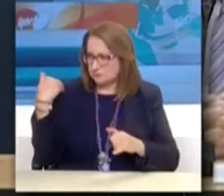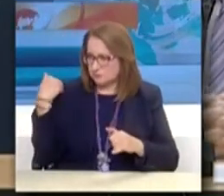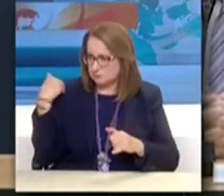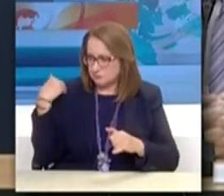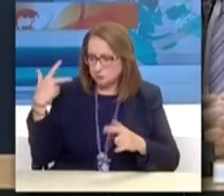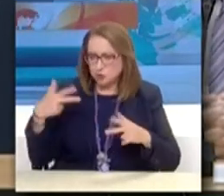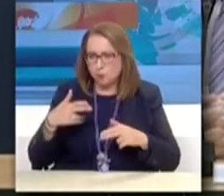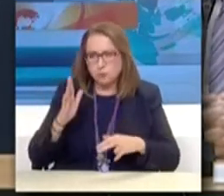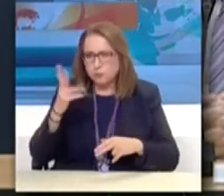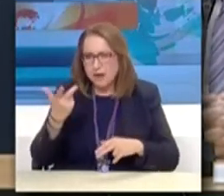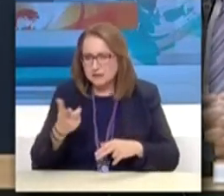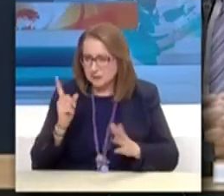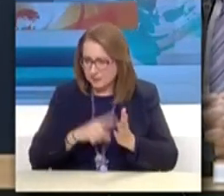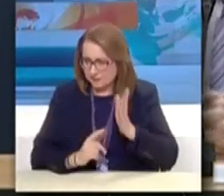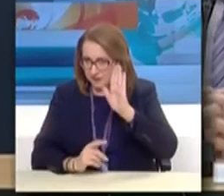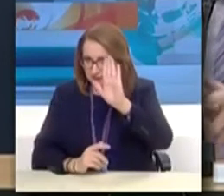επιδείξουμε κάποιο έγγραφο.